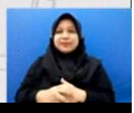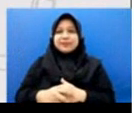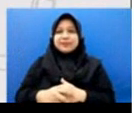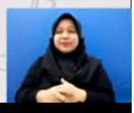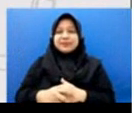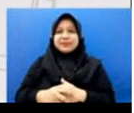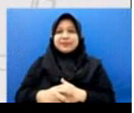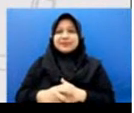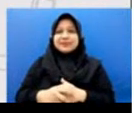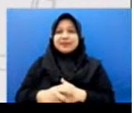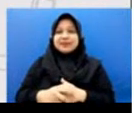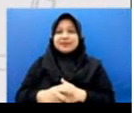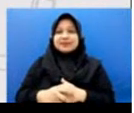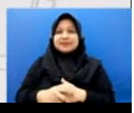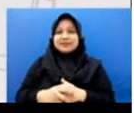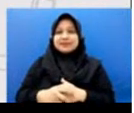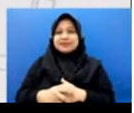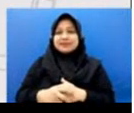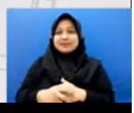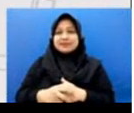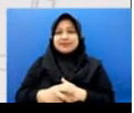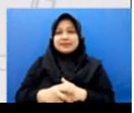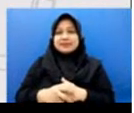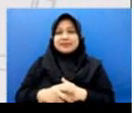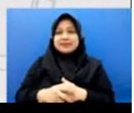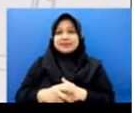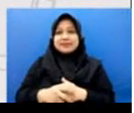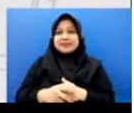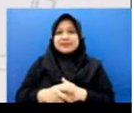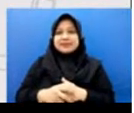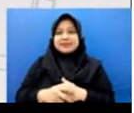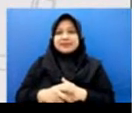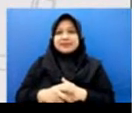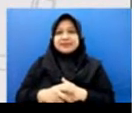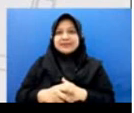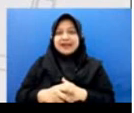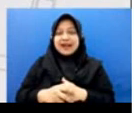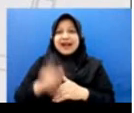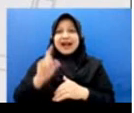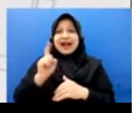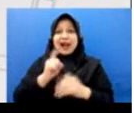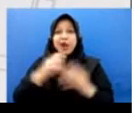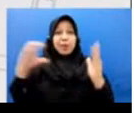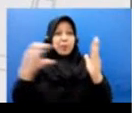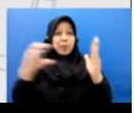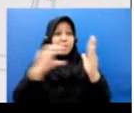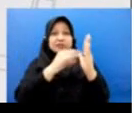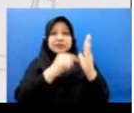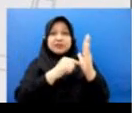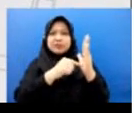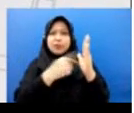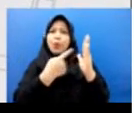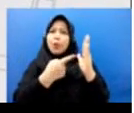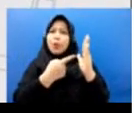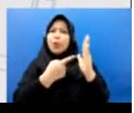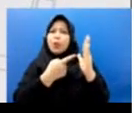post-post yang bapak dan ibu rasa bahwa menunjukkan berpikir kritis yang sangat baik, coba